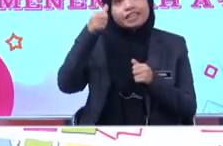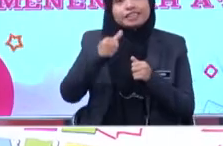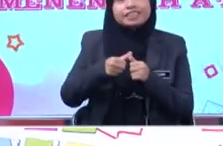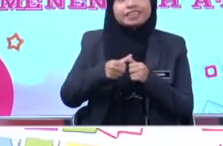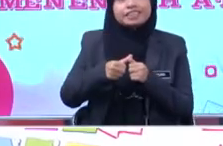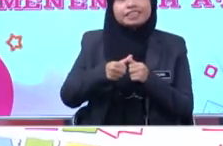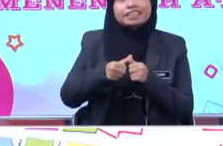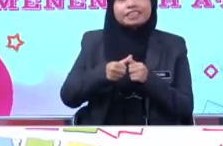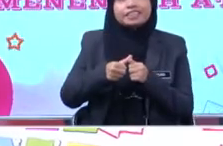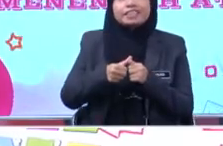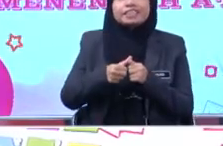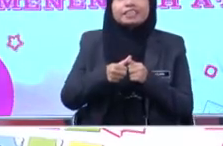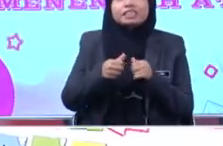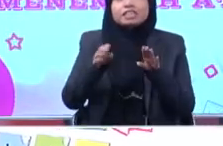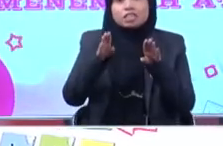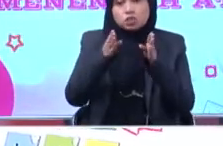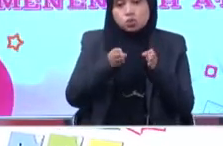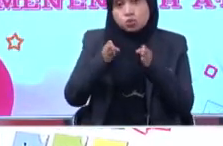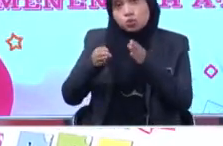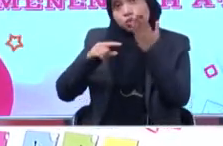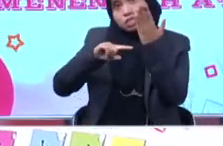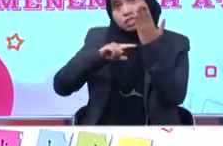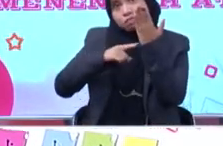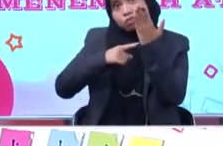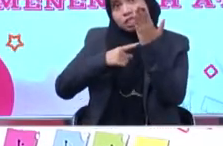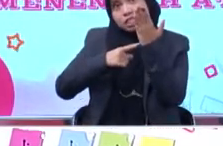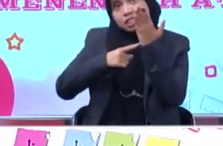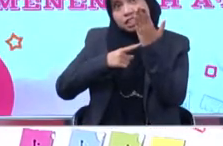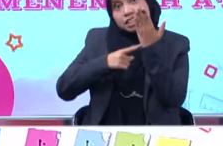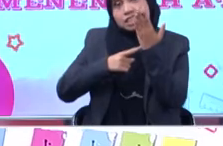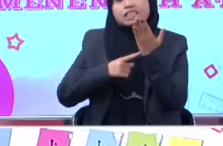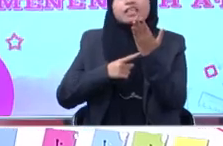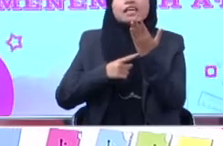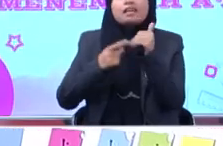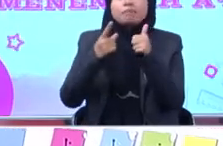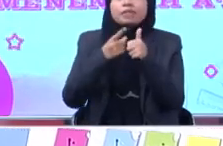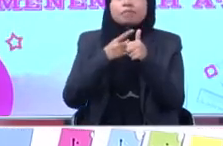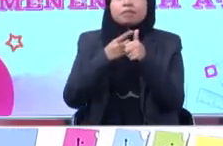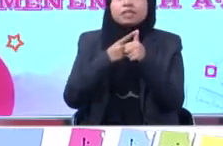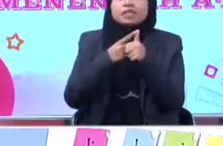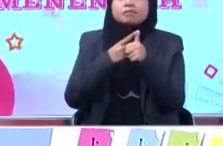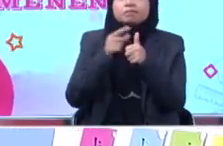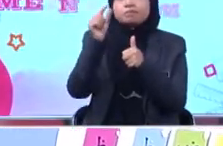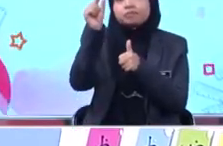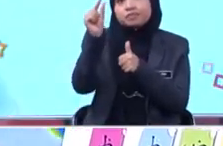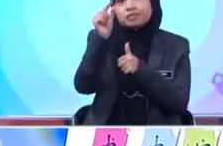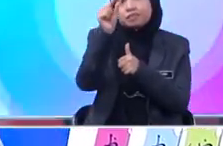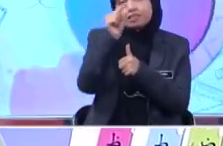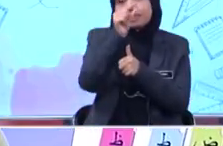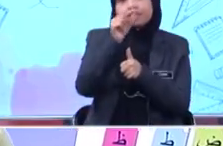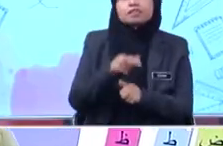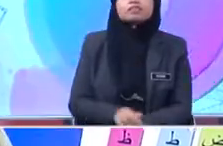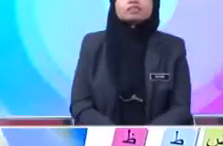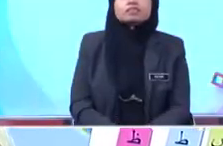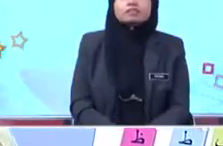Kak Dina juga yang pertama kalau tak saya saya di ada lilahima lilahimafisama